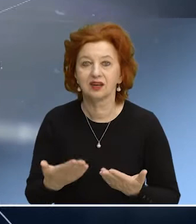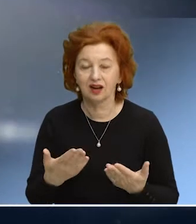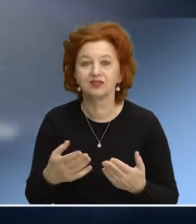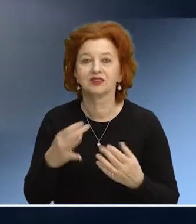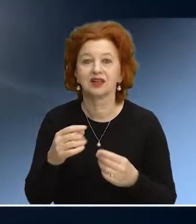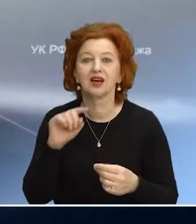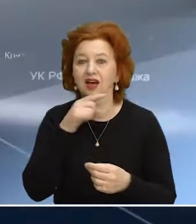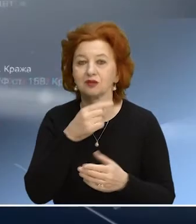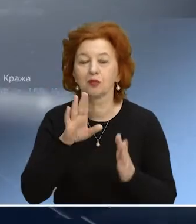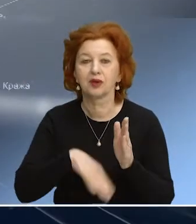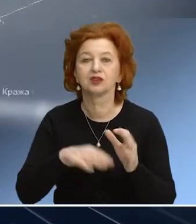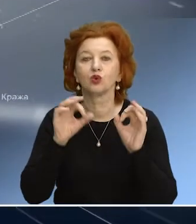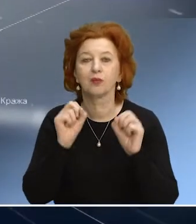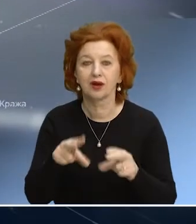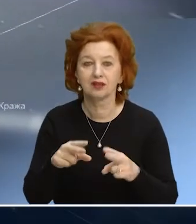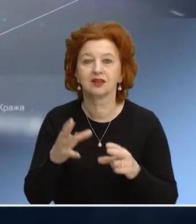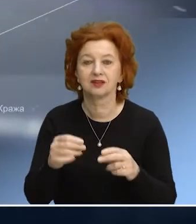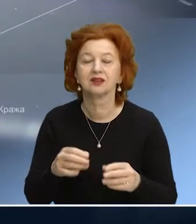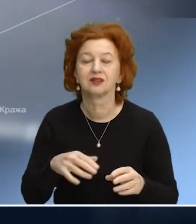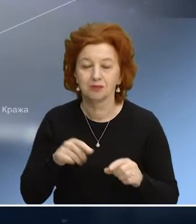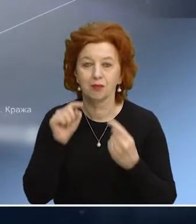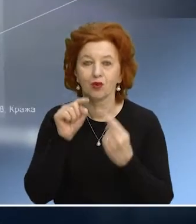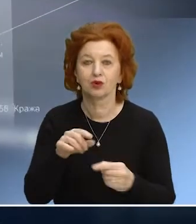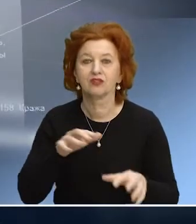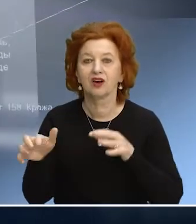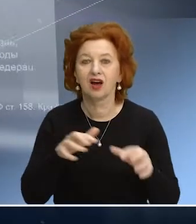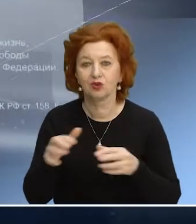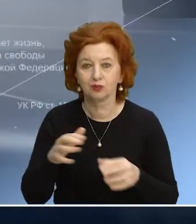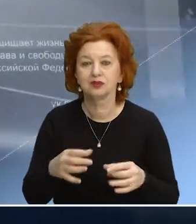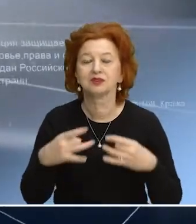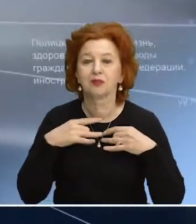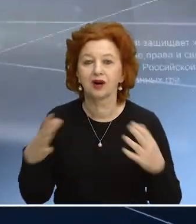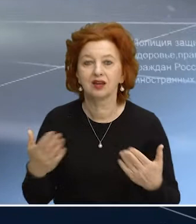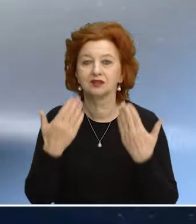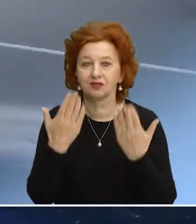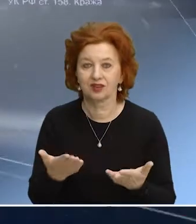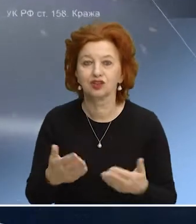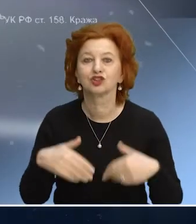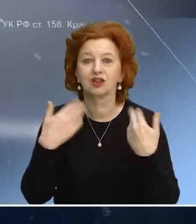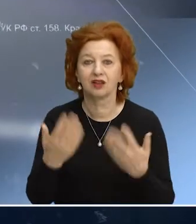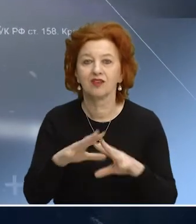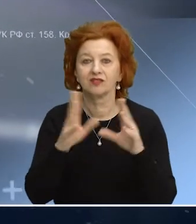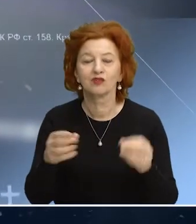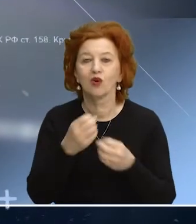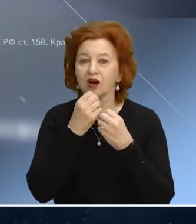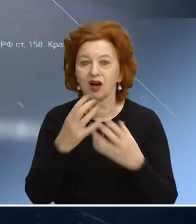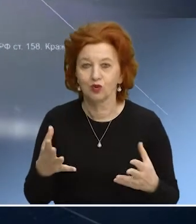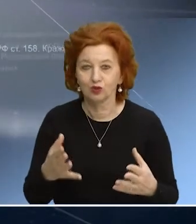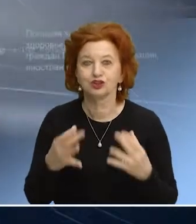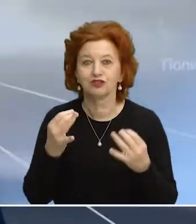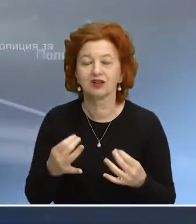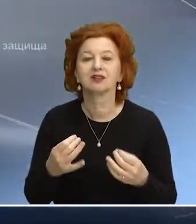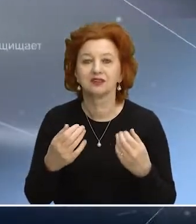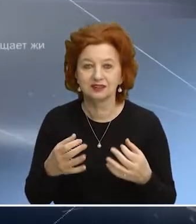сотрудников подразделений экономической безопасности и противодействия коррупции с вашим ведомственным праздником. Желаю вам крепкого